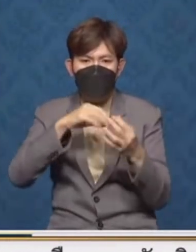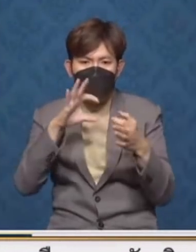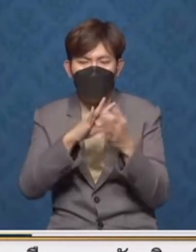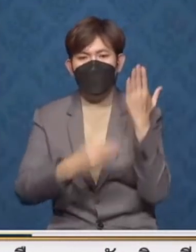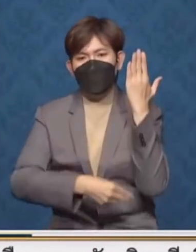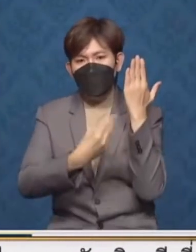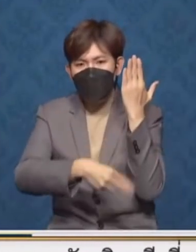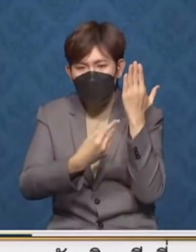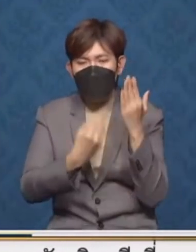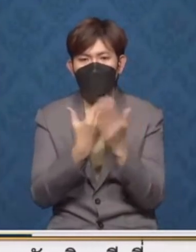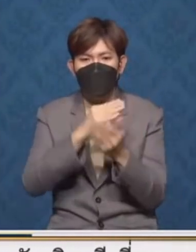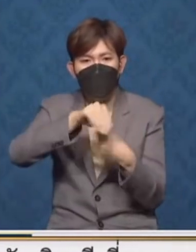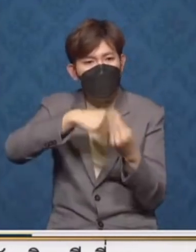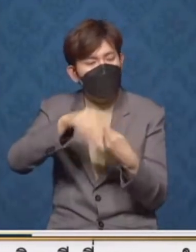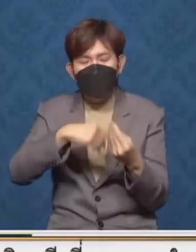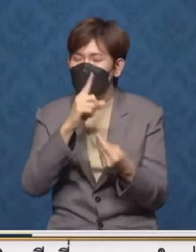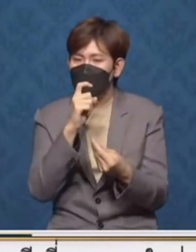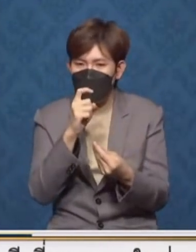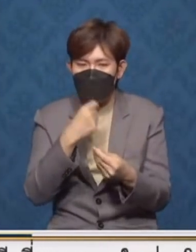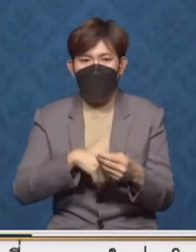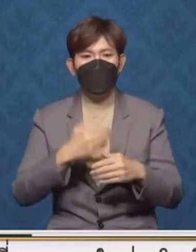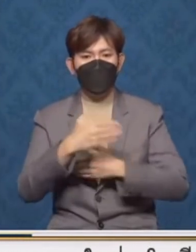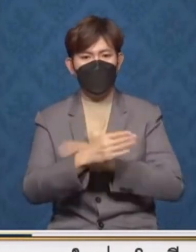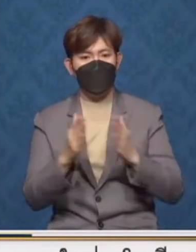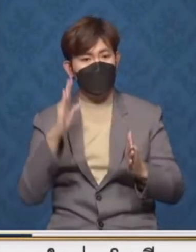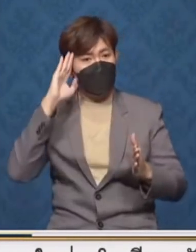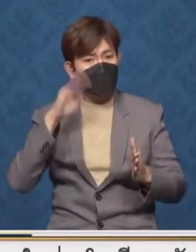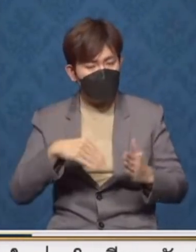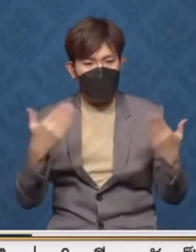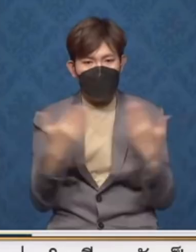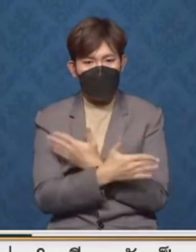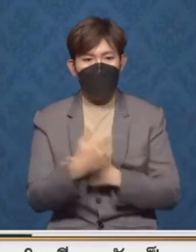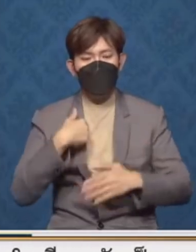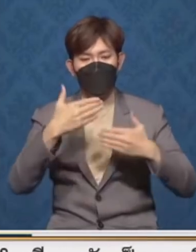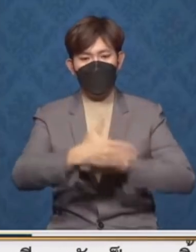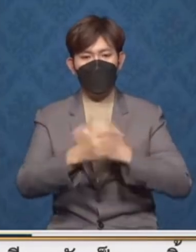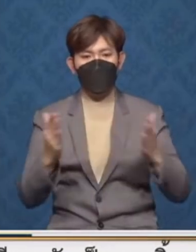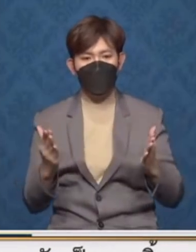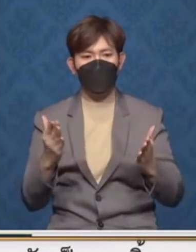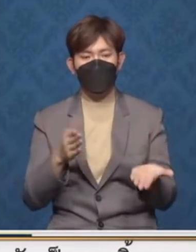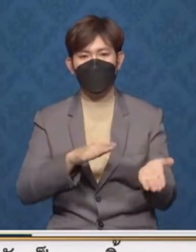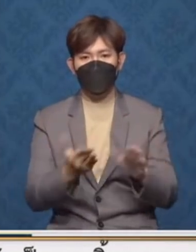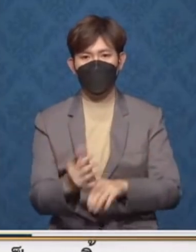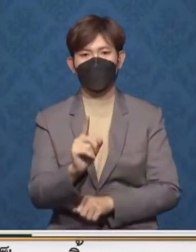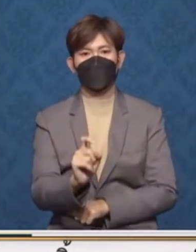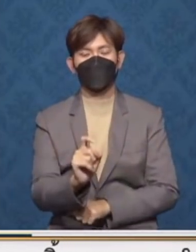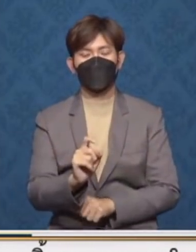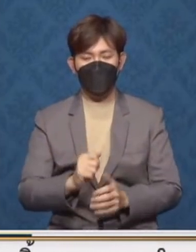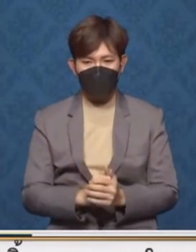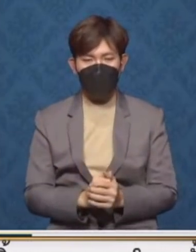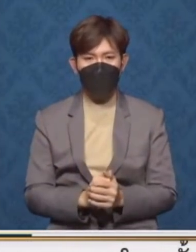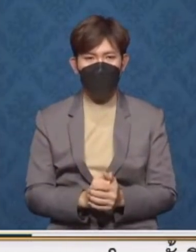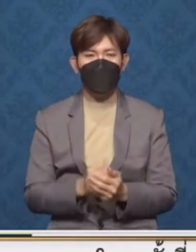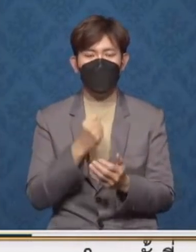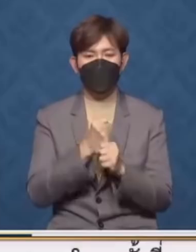เงินทุนหมุนเวียนให้มีลมหายใจต่อห้องพักโรงแรมกำลังกลายเป็นห้องดับจิตหมดแล้วค่ะไม่เตรียมพร้อมที่จะช่วยแรงงานในรูป